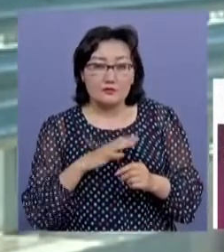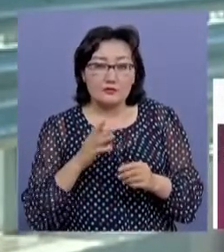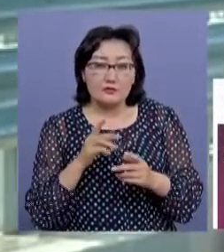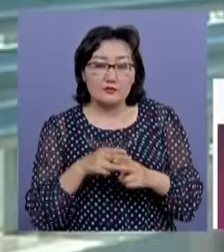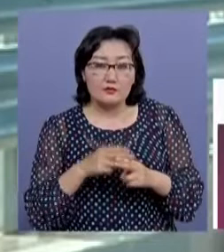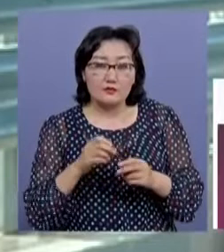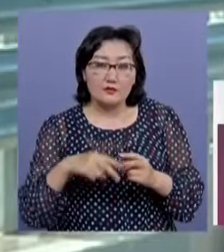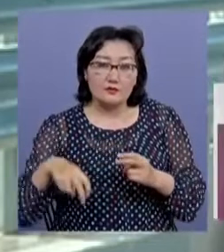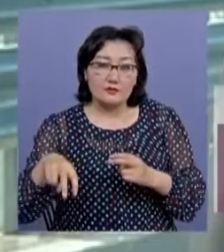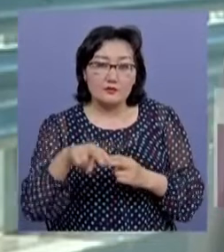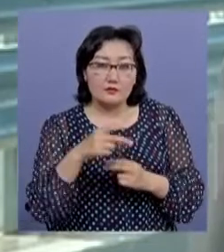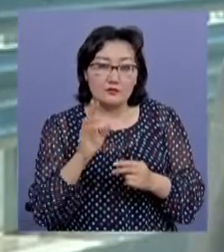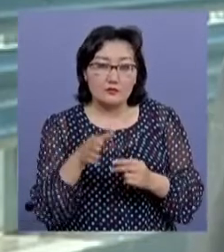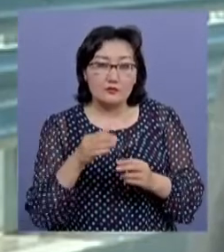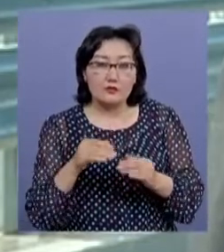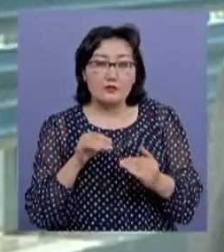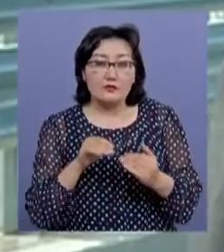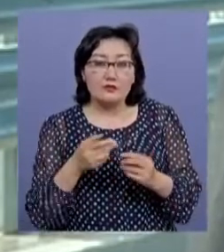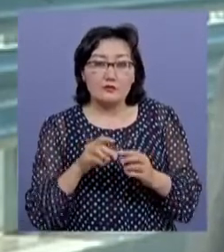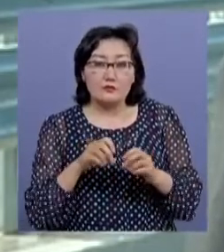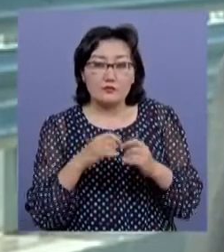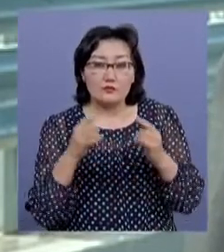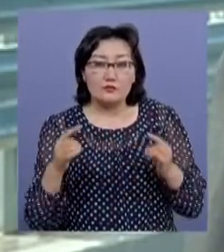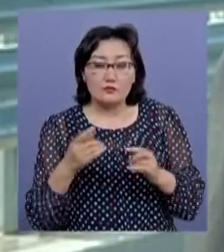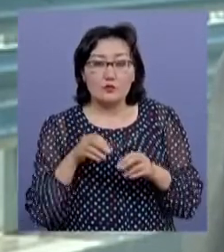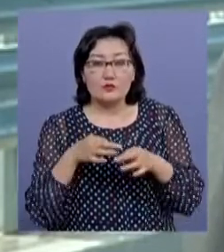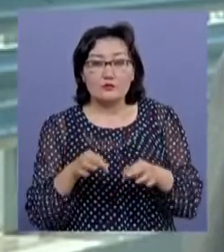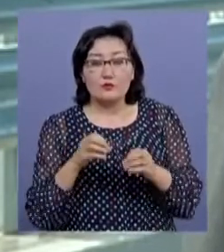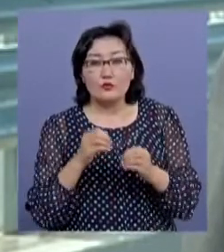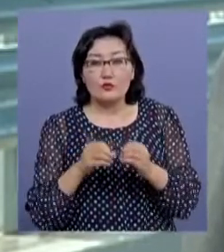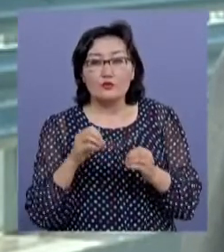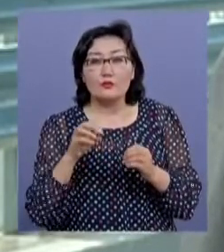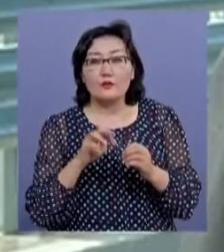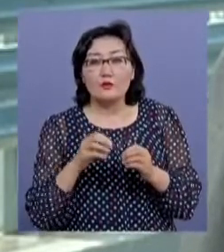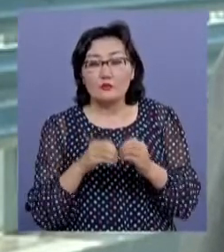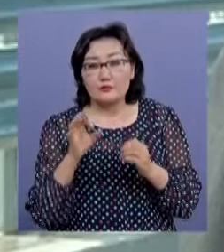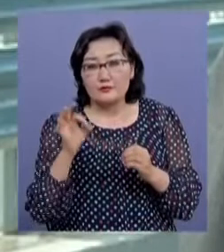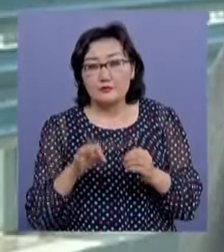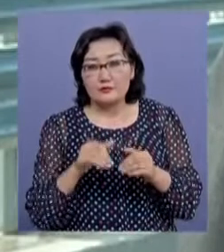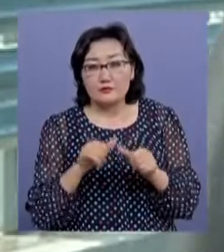өтетін болады. Сондықтан біз Құлжа күре жолының көлігін 10%-ға арттырамыз деп отырмыз.